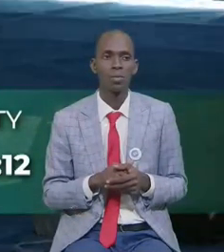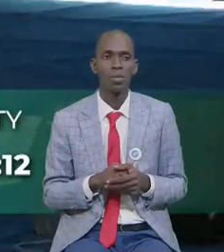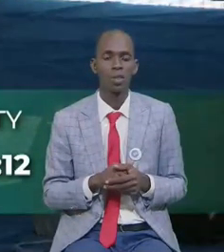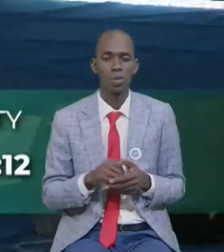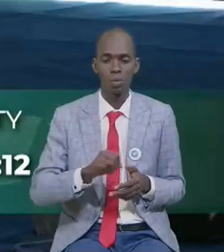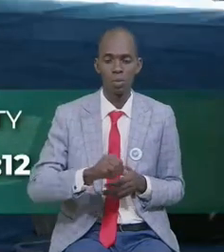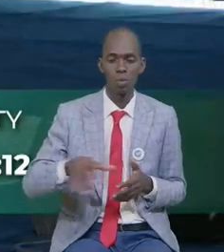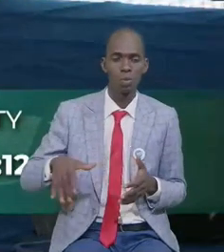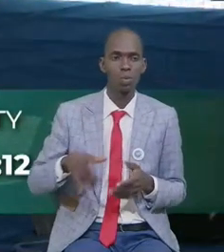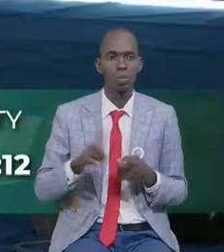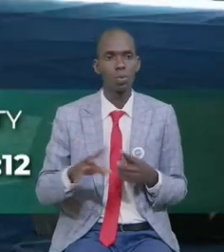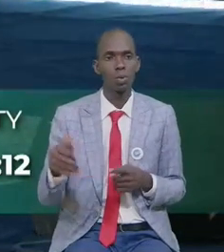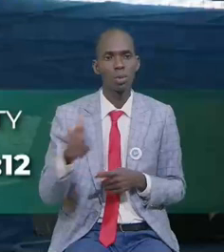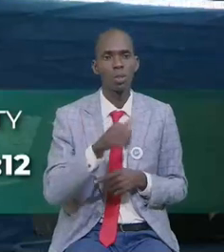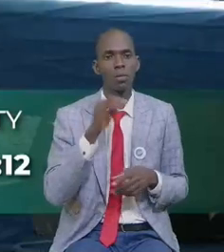selon la justice.